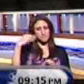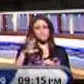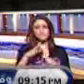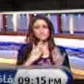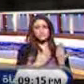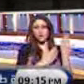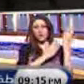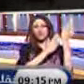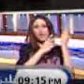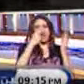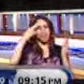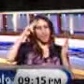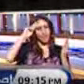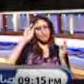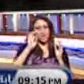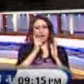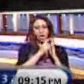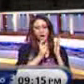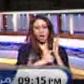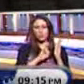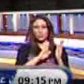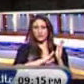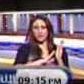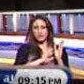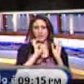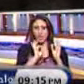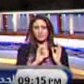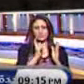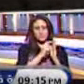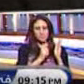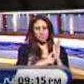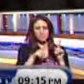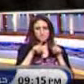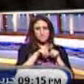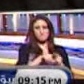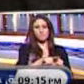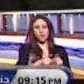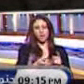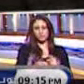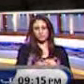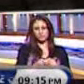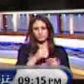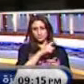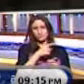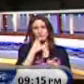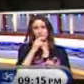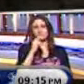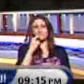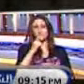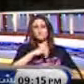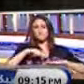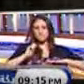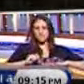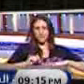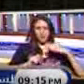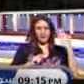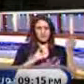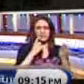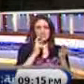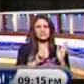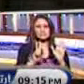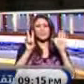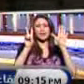بالرغم من أن القوانين العسكرية تنطبق عليهم. للأسف رفعنا دعوة في مجلس الدولة، قعدت